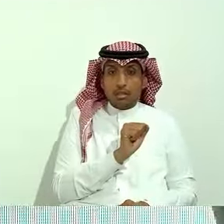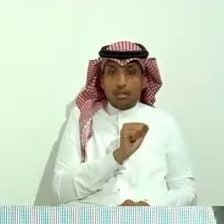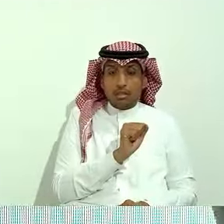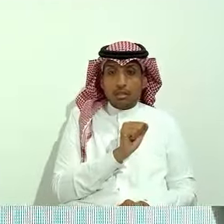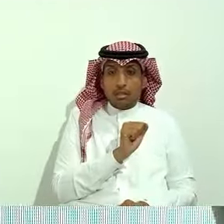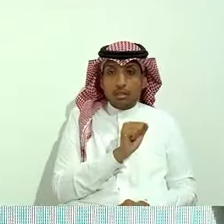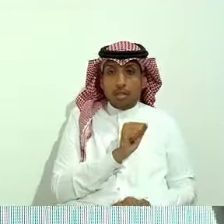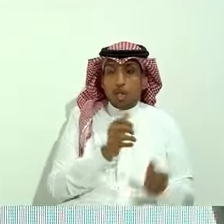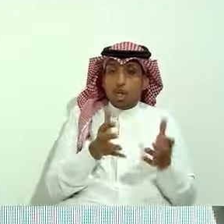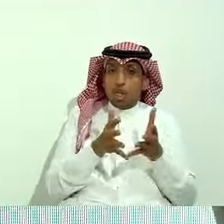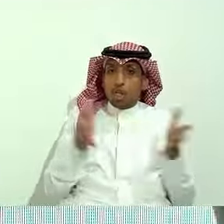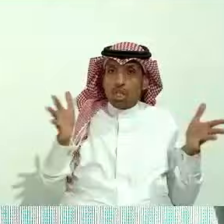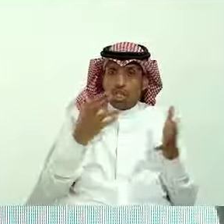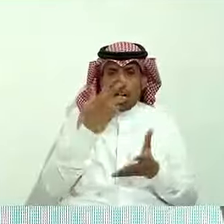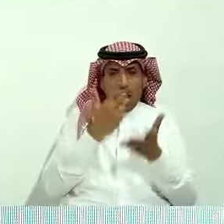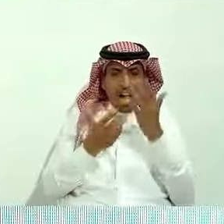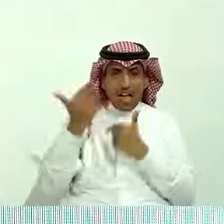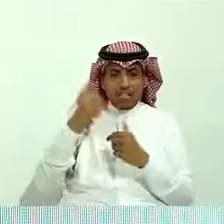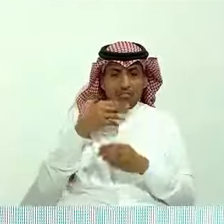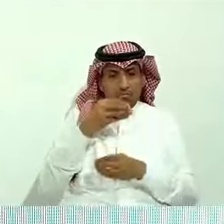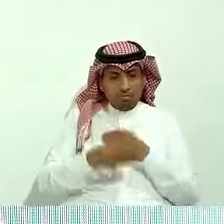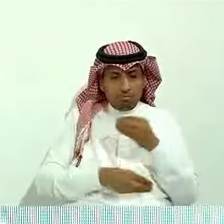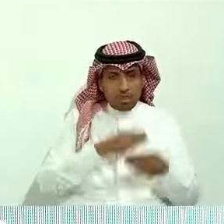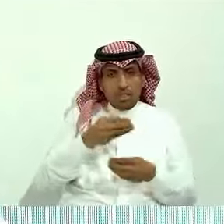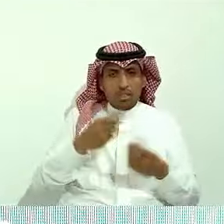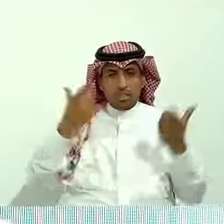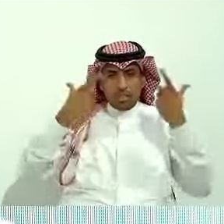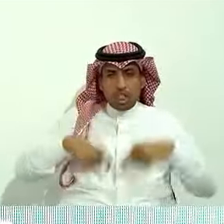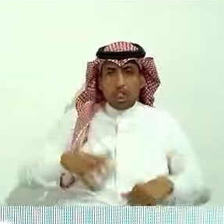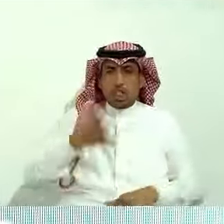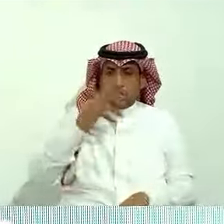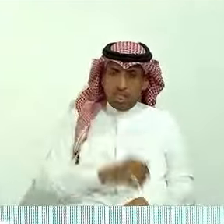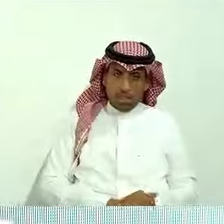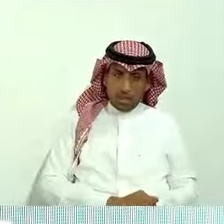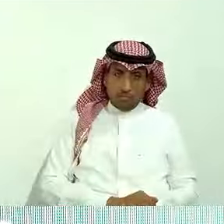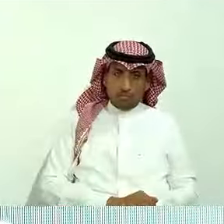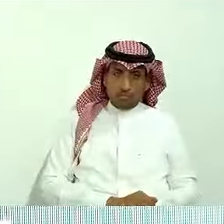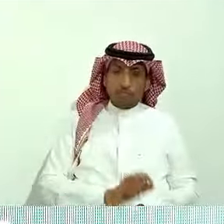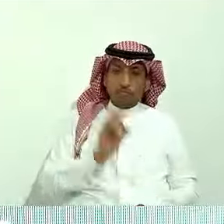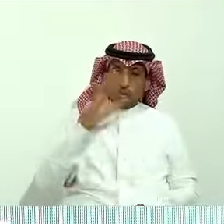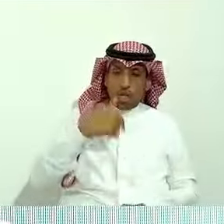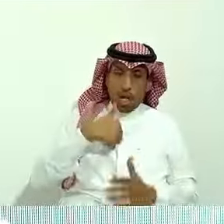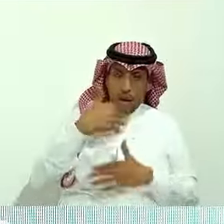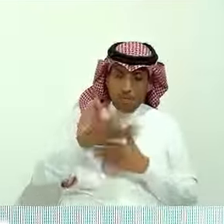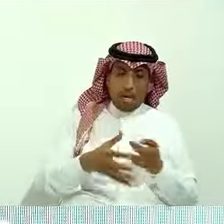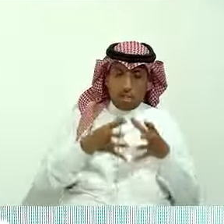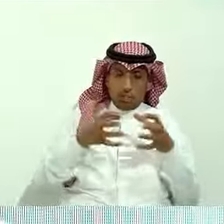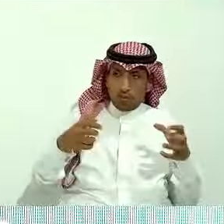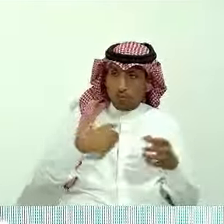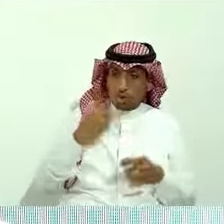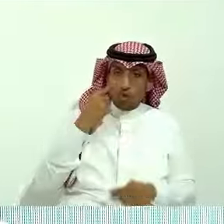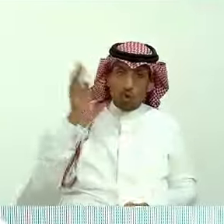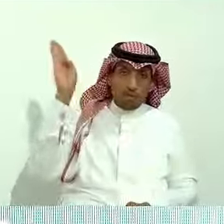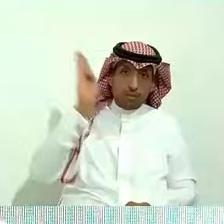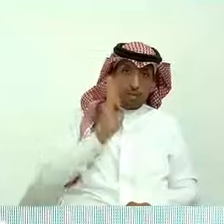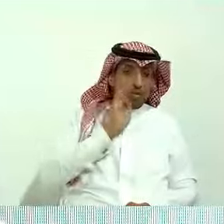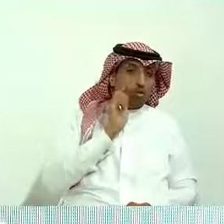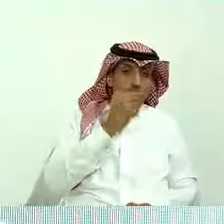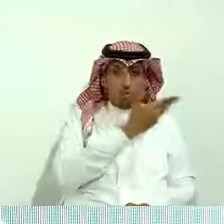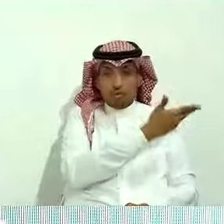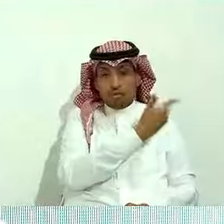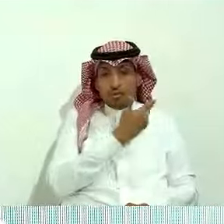فكثير من القطع التقليدية ممكن تتحول إلى لبس حديث، وإحنا بعدين حنشرح لكم الأزياء اللي أنا جايبتها اليوم كيف إنها